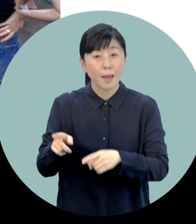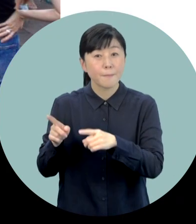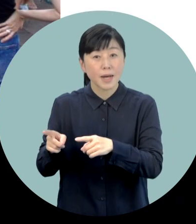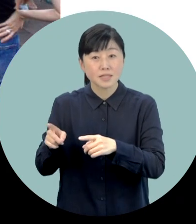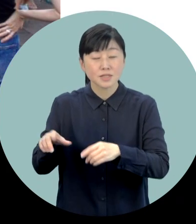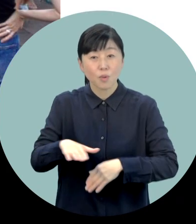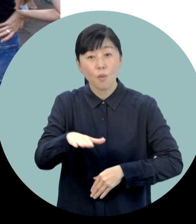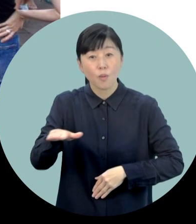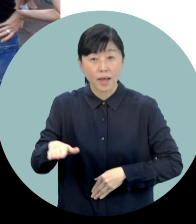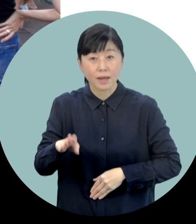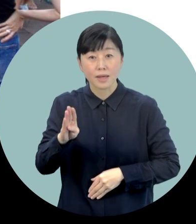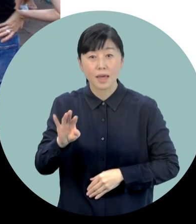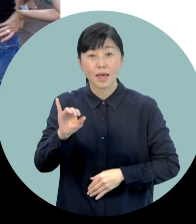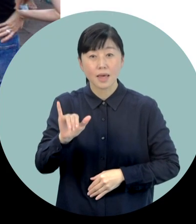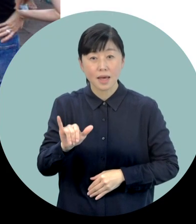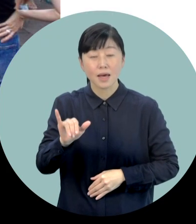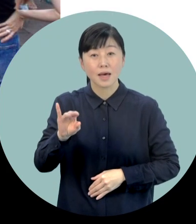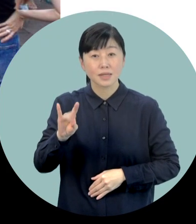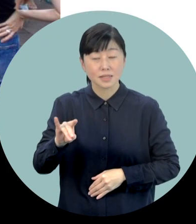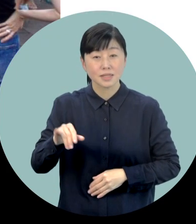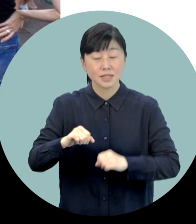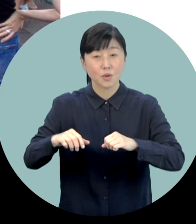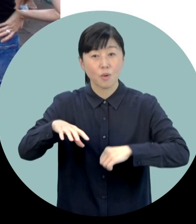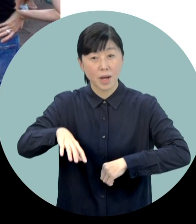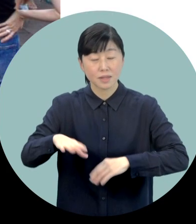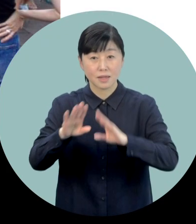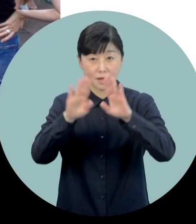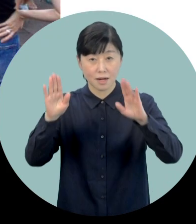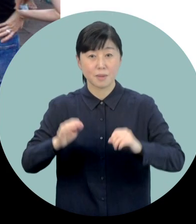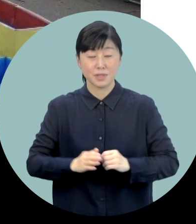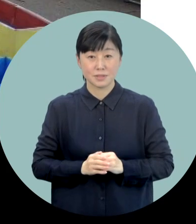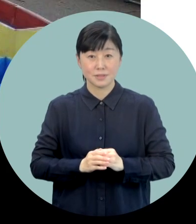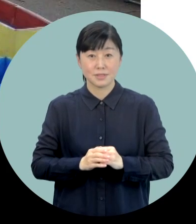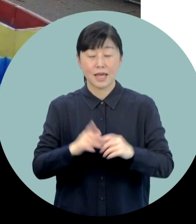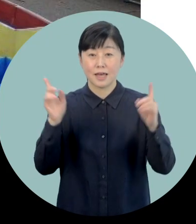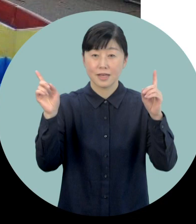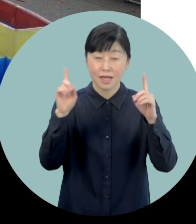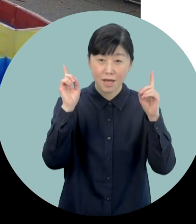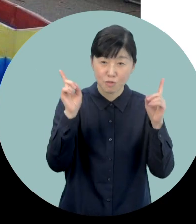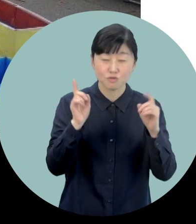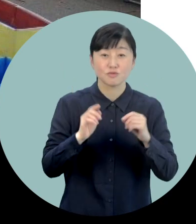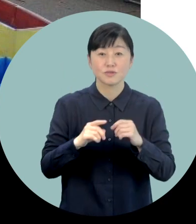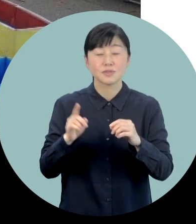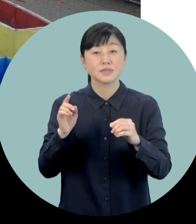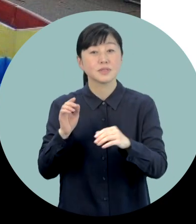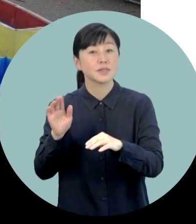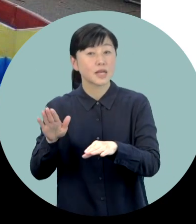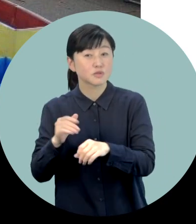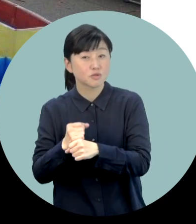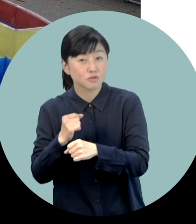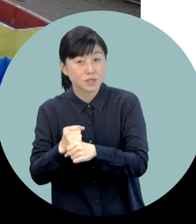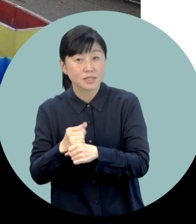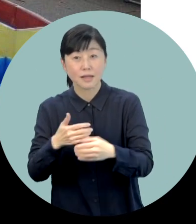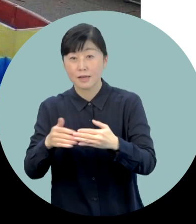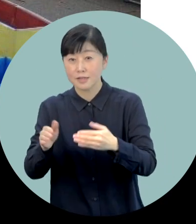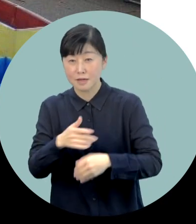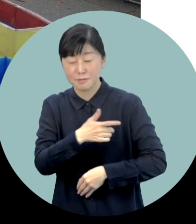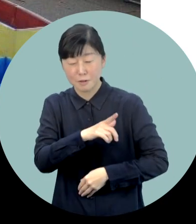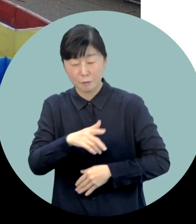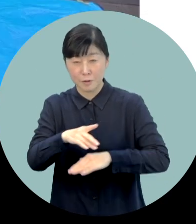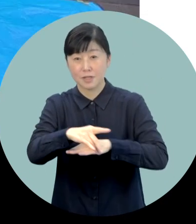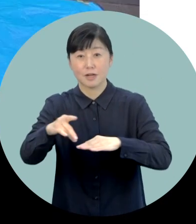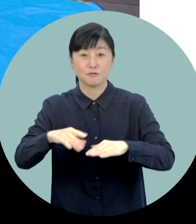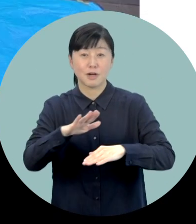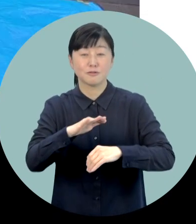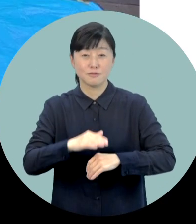開催されます。ゲームコーナーや手作りコーナーなど楽しい企画が目白押し、